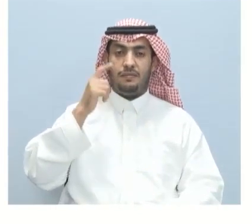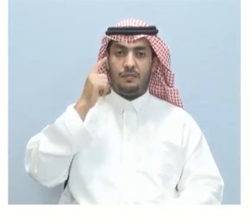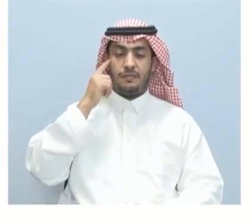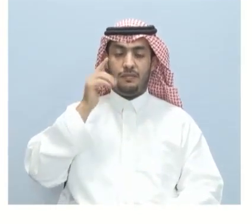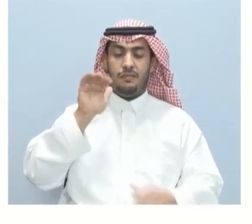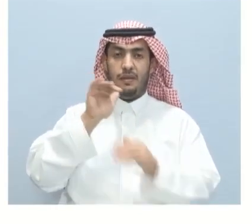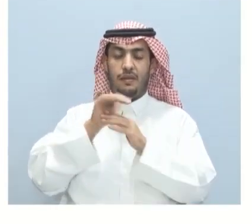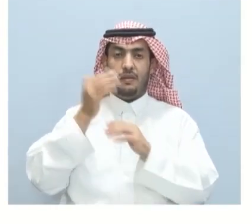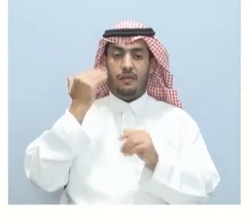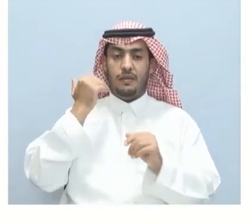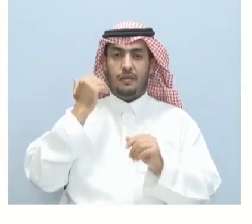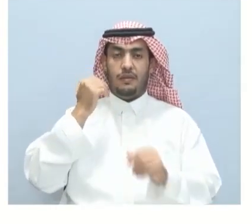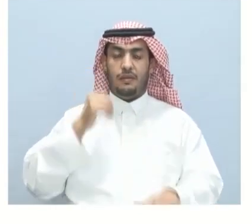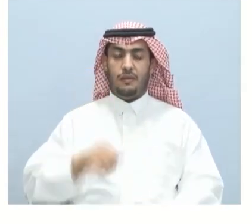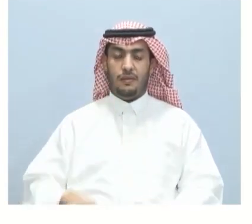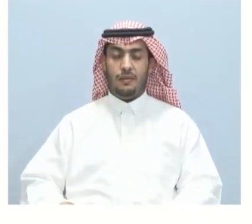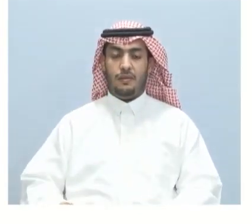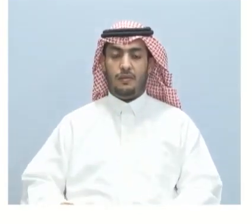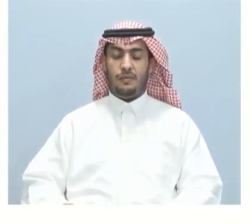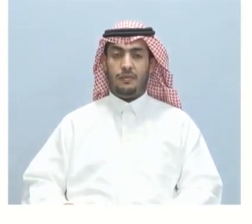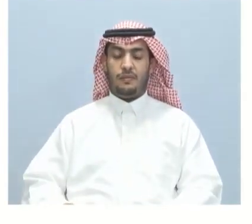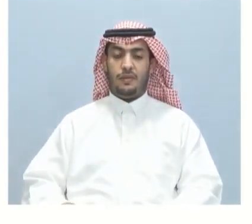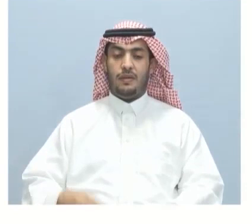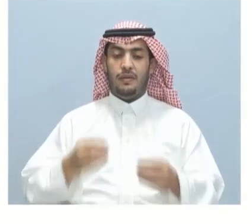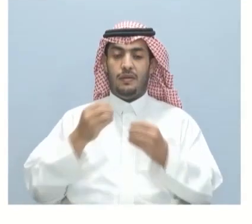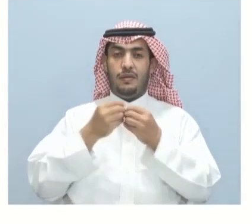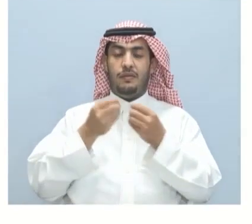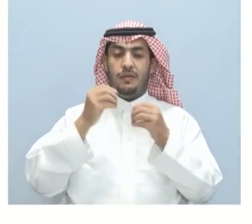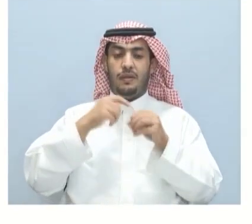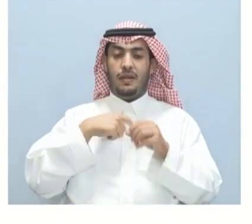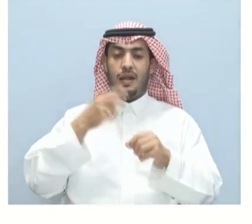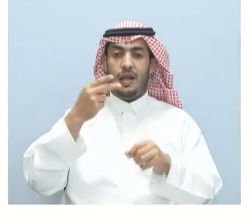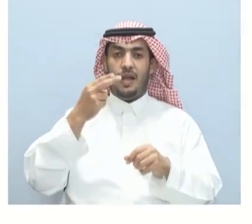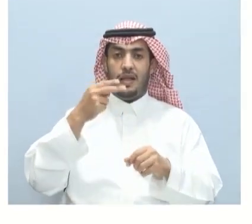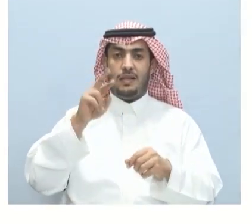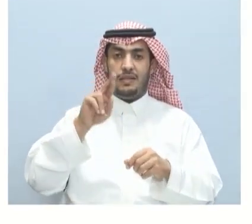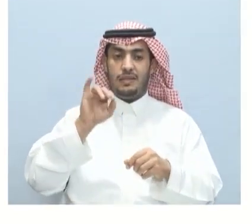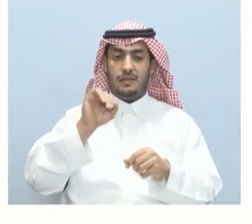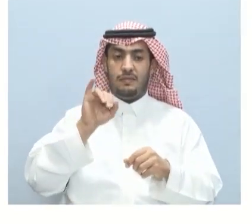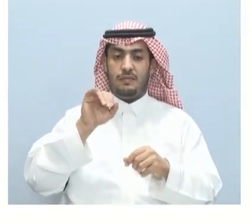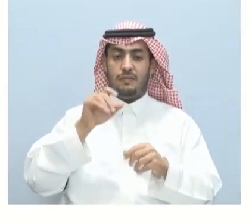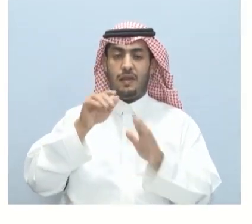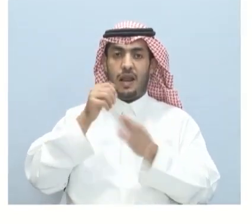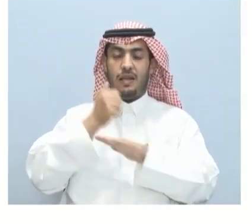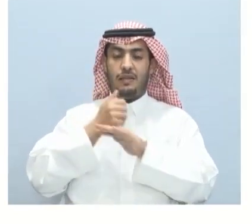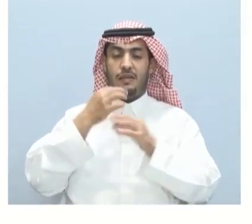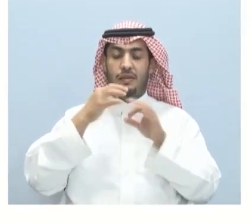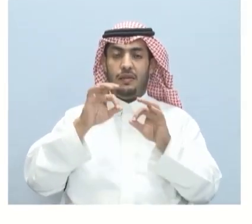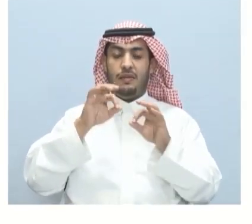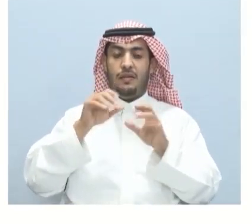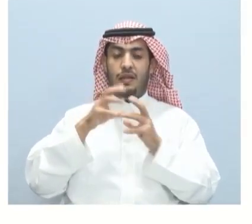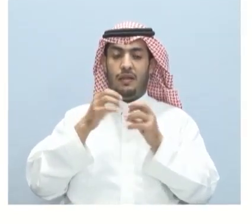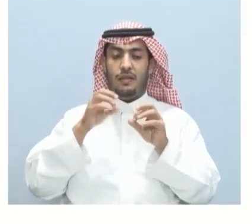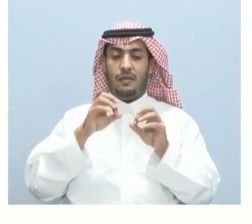ما تعرفنا عليه في الحصه السابقه اخذنا مدخلا رائع للعزم وشرحنا اهم اساسيات العزم في